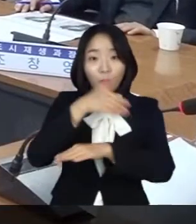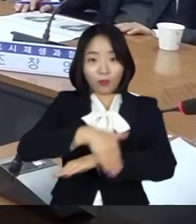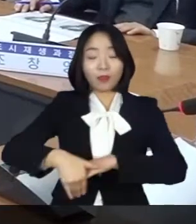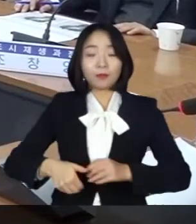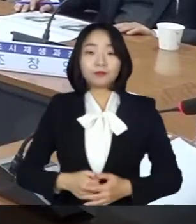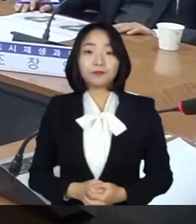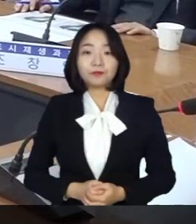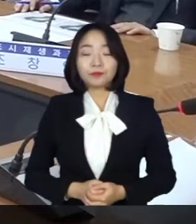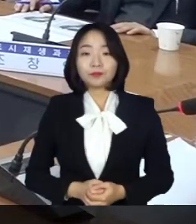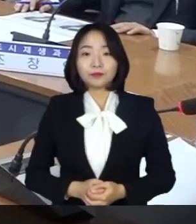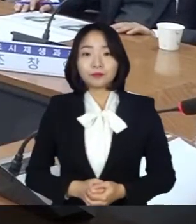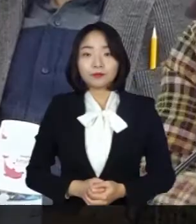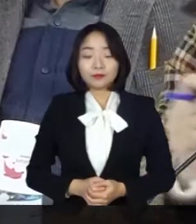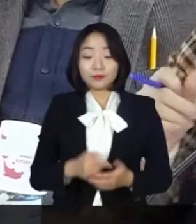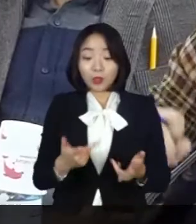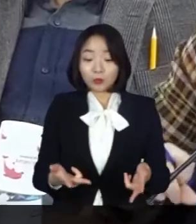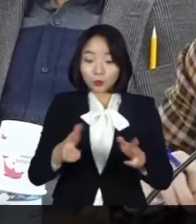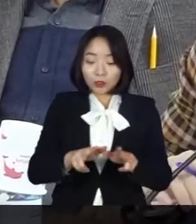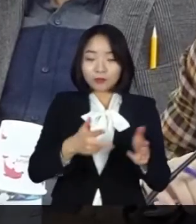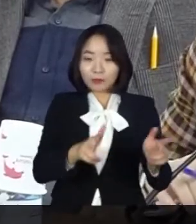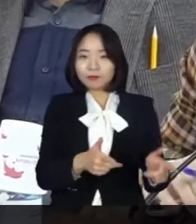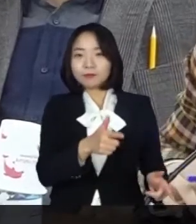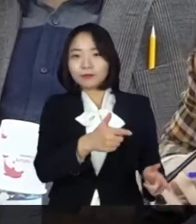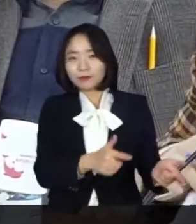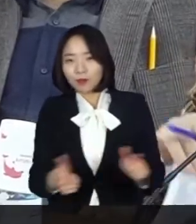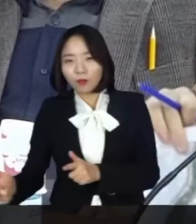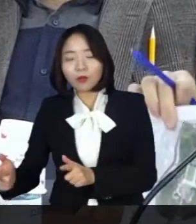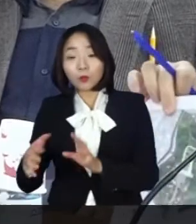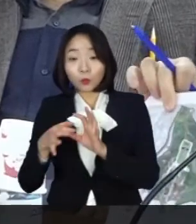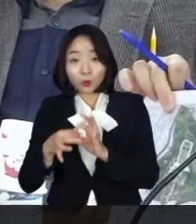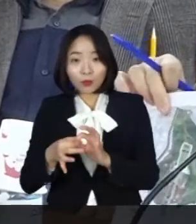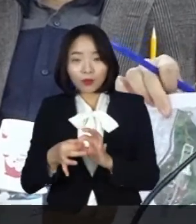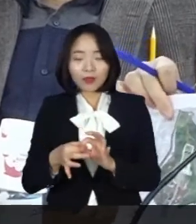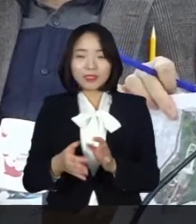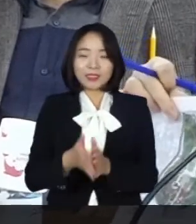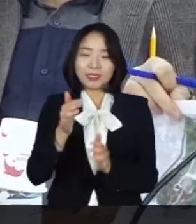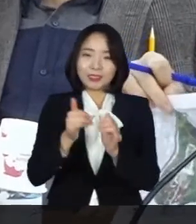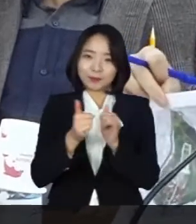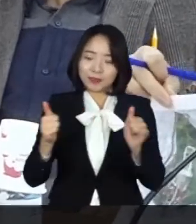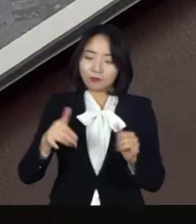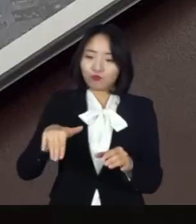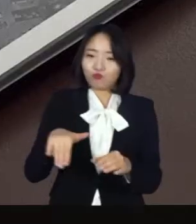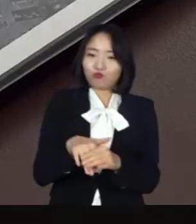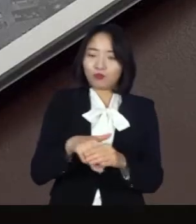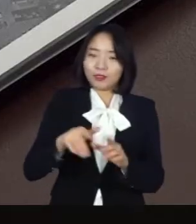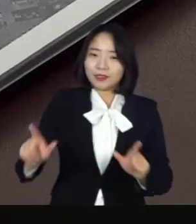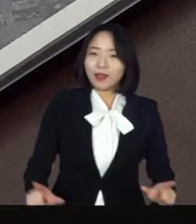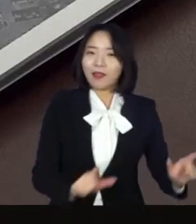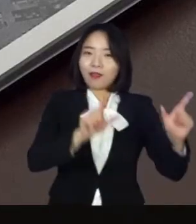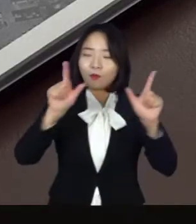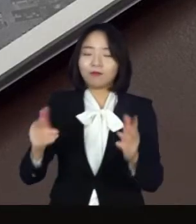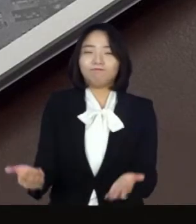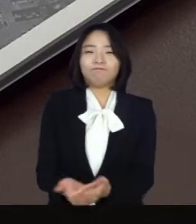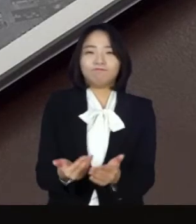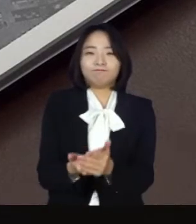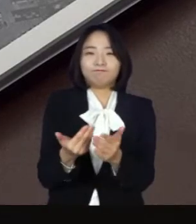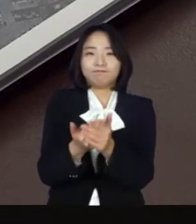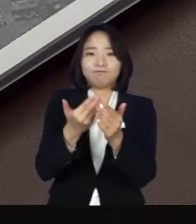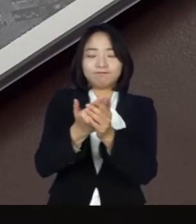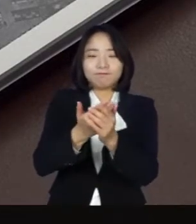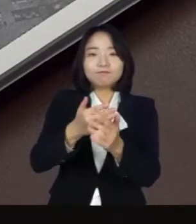2021년까지 추진하게 되는데요. 남산지구 공원 조성 사업 등 다양한 사업을 통해 시민들이 수준 높은